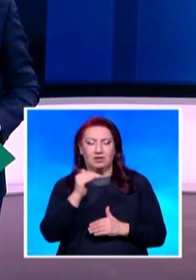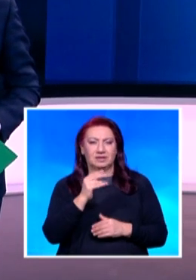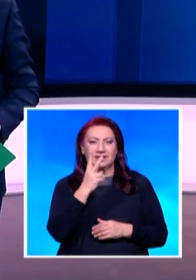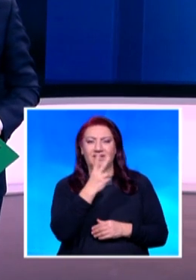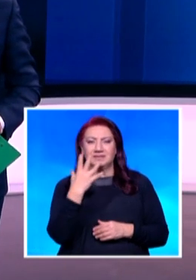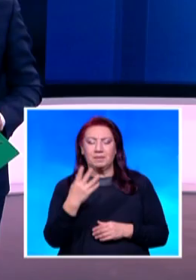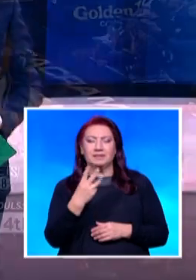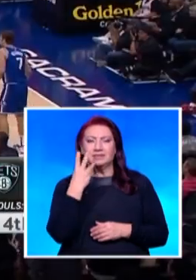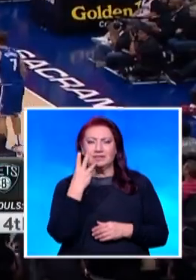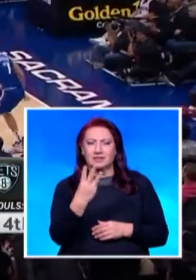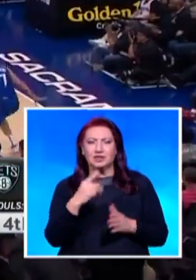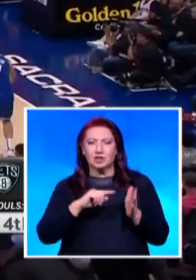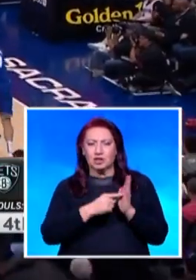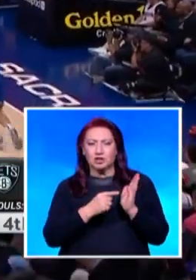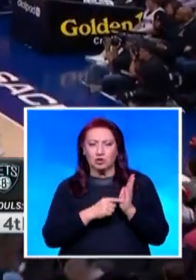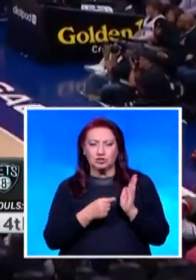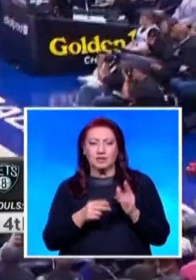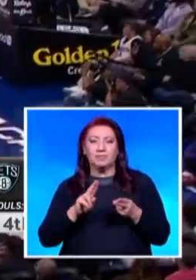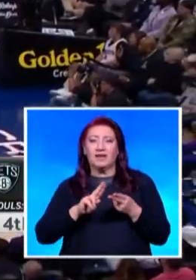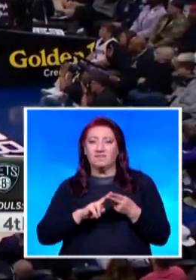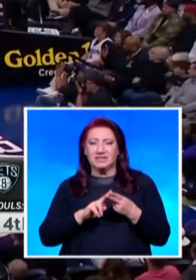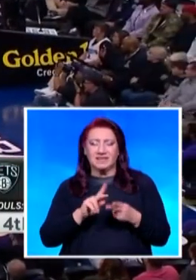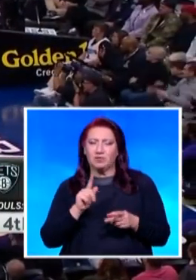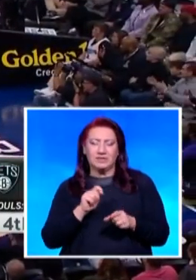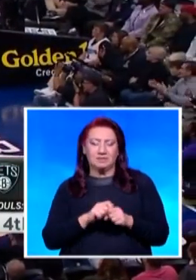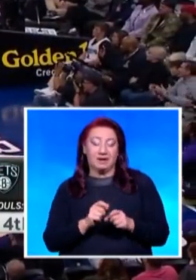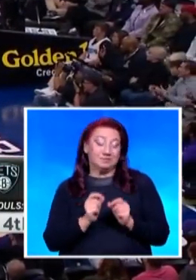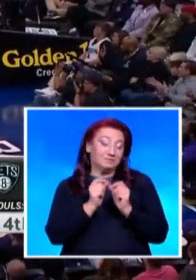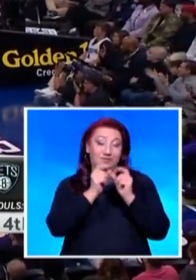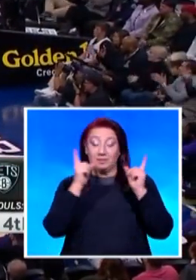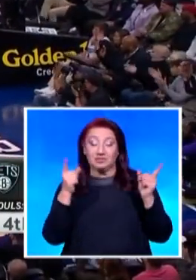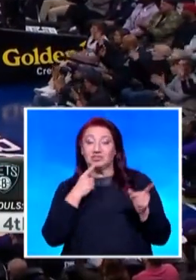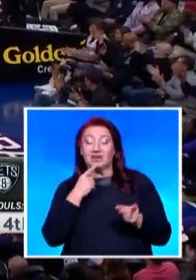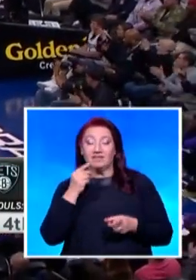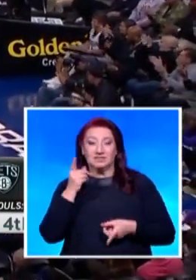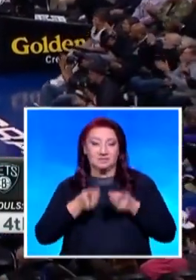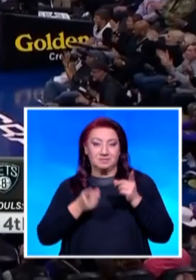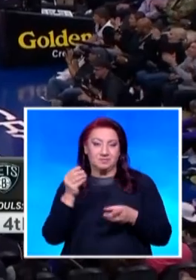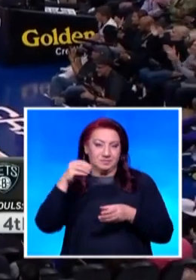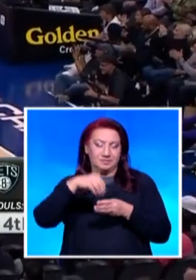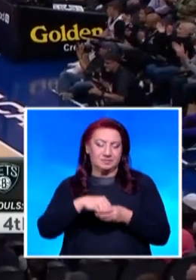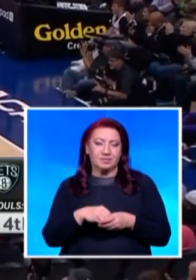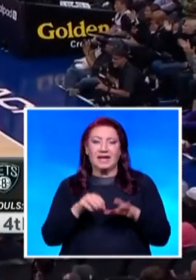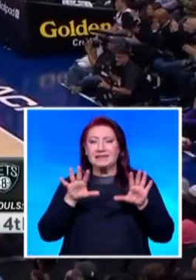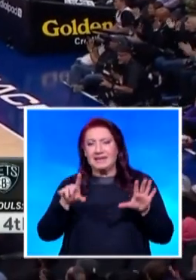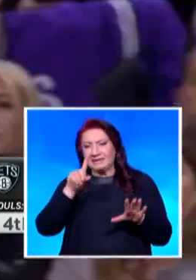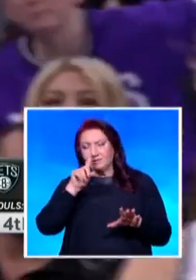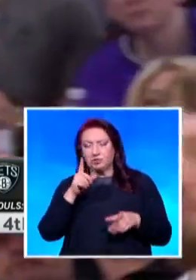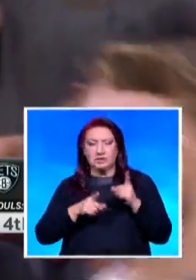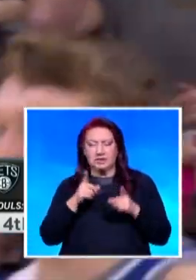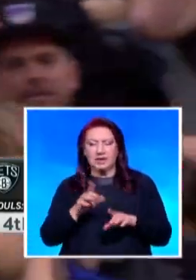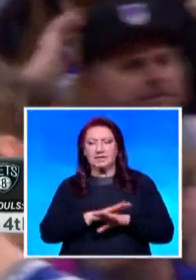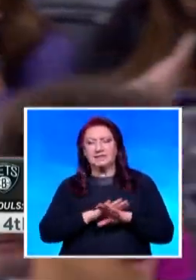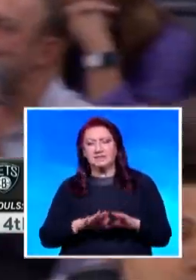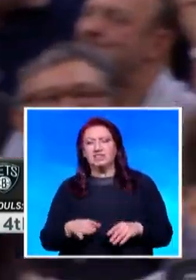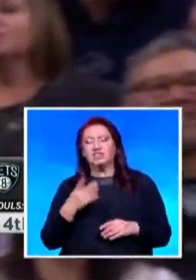25 тройки. Везенков не направи сред най-впечатляващите си мачове и след 10 минути на терена завърши с 2 точки и една успешна стрелба от